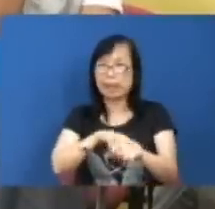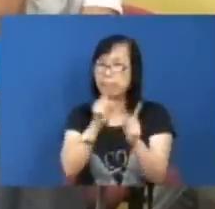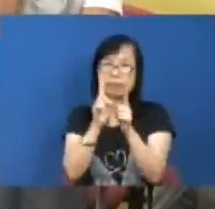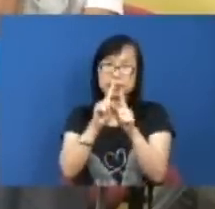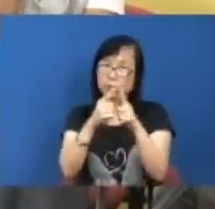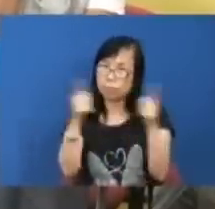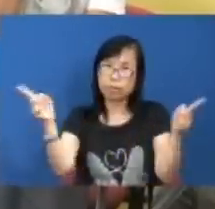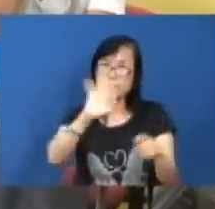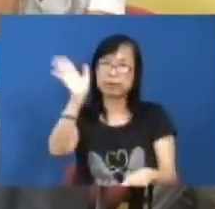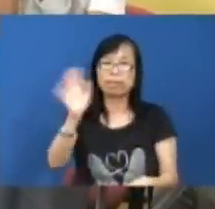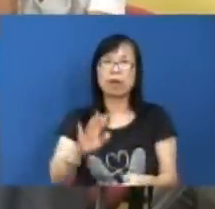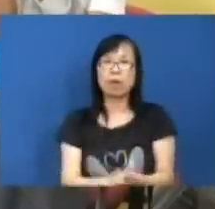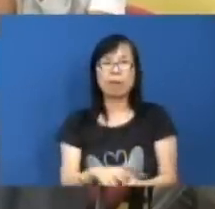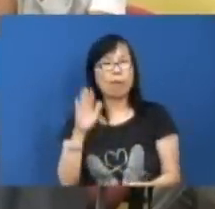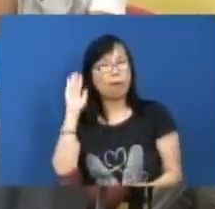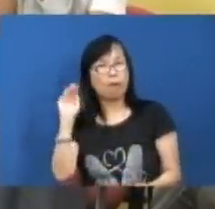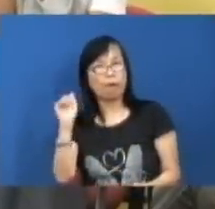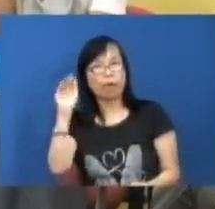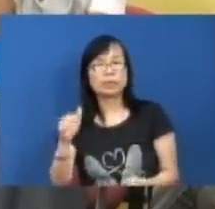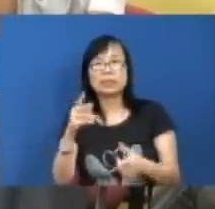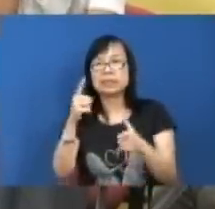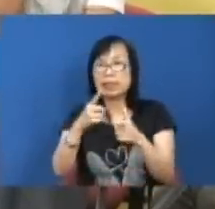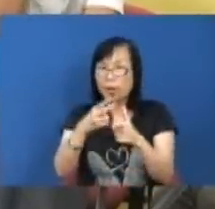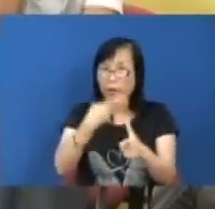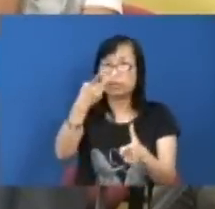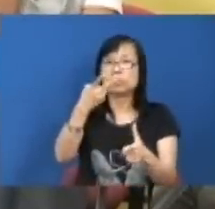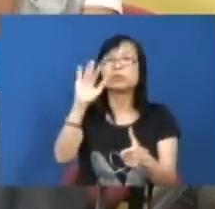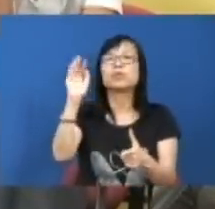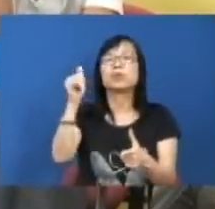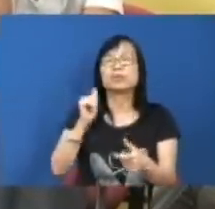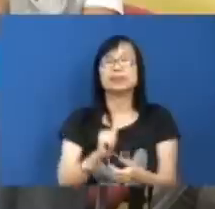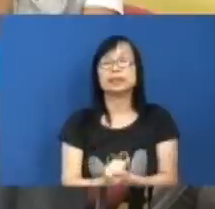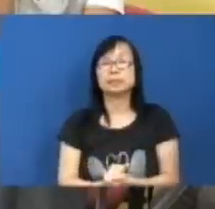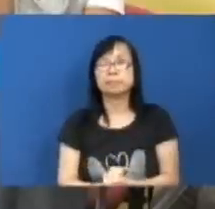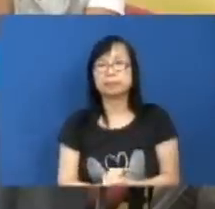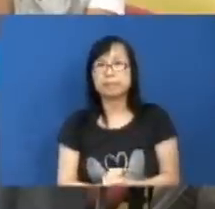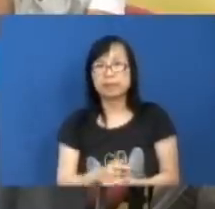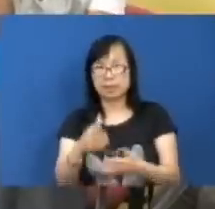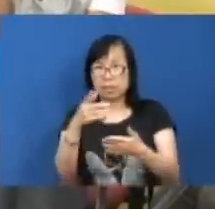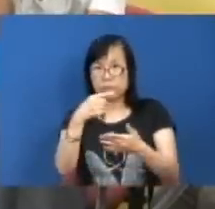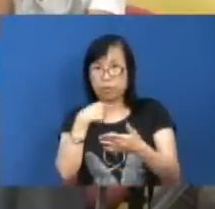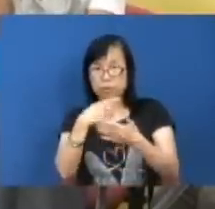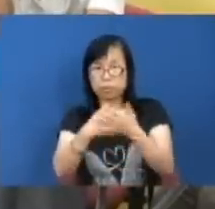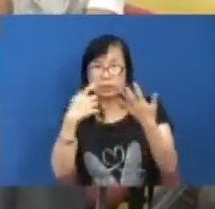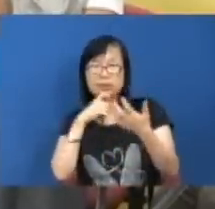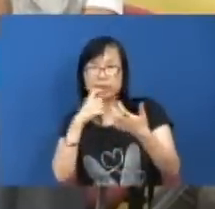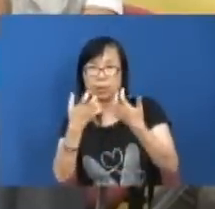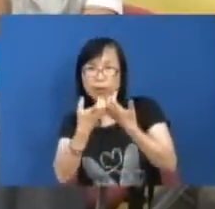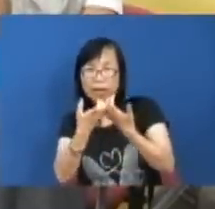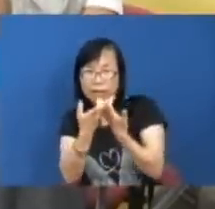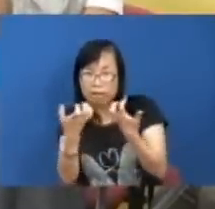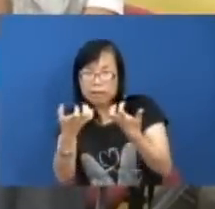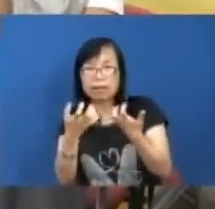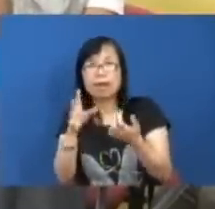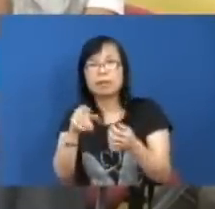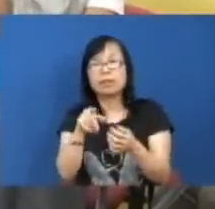係最少可以頂得一兩個月咯，因為你油咗之後咧，變咗原本有裂痕嘅地方，因為佢未必有時間可以咧即